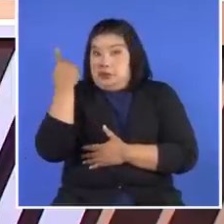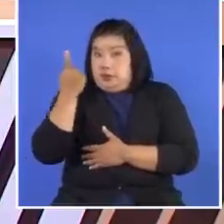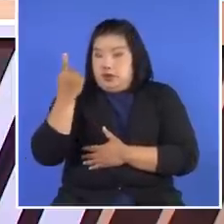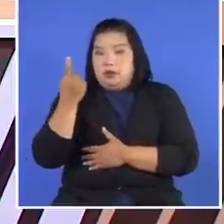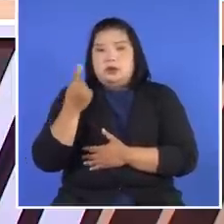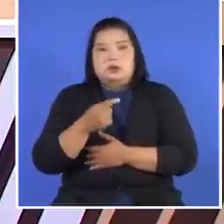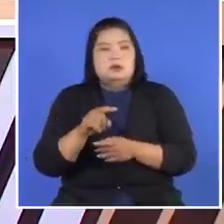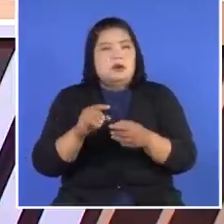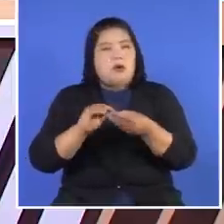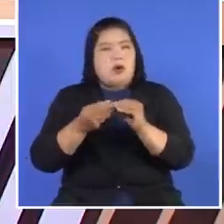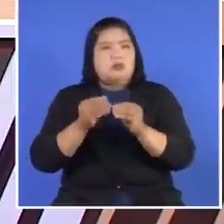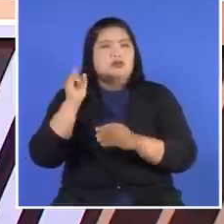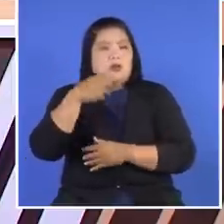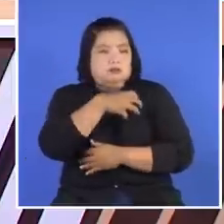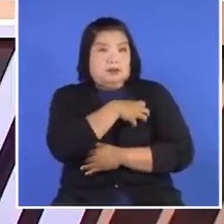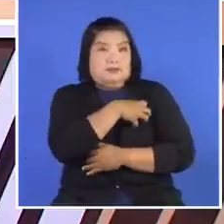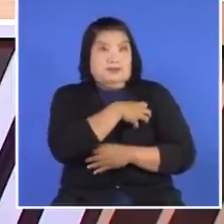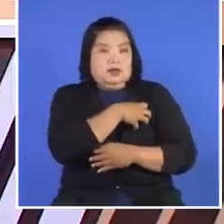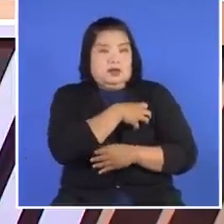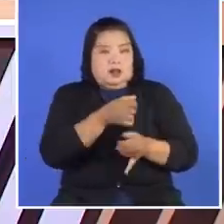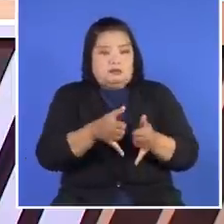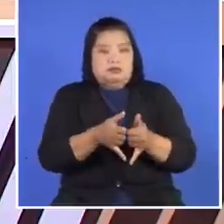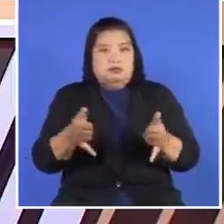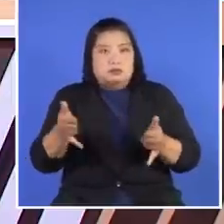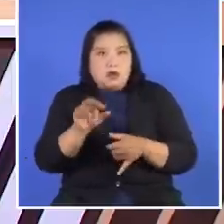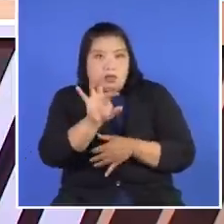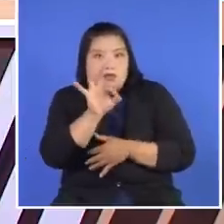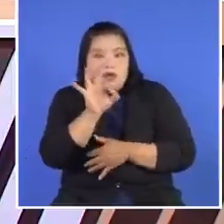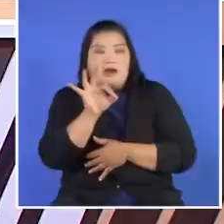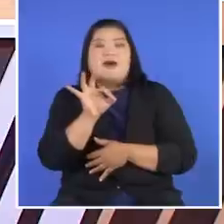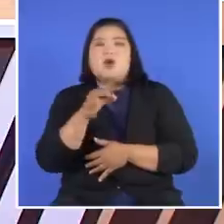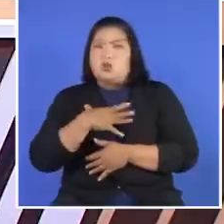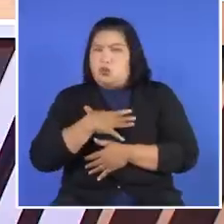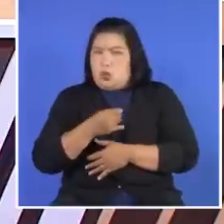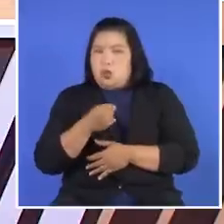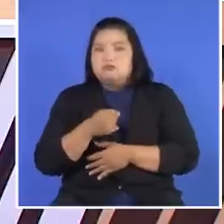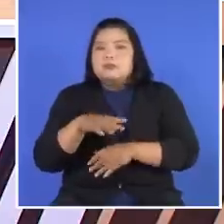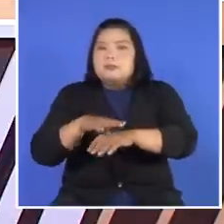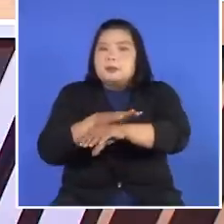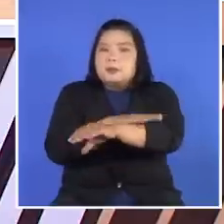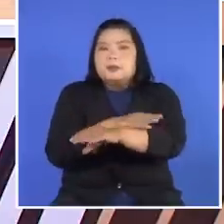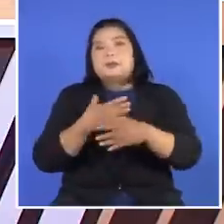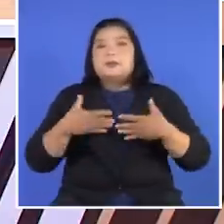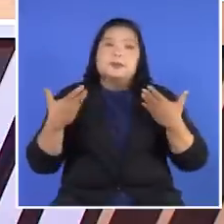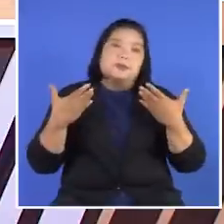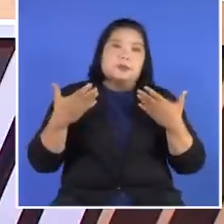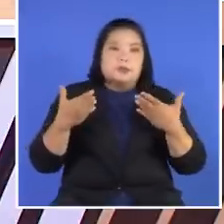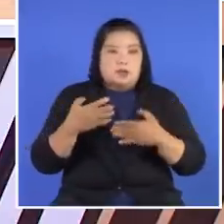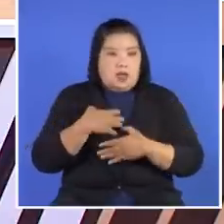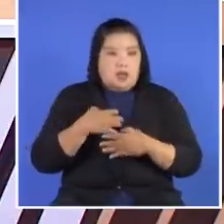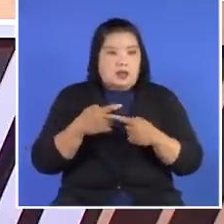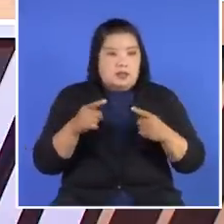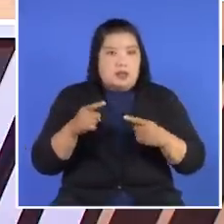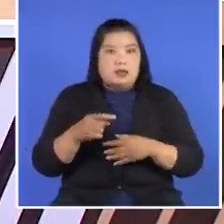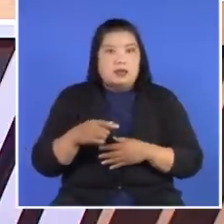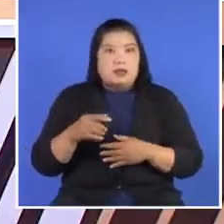บน้ำให้ ไม่ใช่อาบน้ำตัวเองไม่เป็นต้องให้คนอื่นอาบให้นะฮะปรากฏว่าไปอาบอบนวดอีท่าไหนไม่รู้ไปโดบยาก่อนอาบ